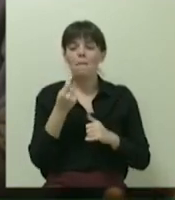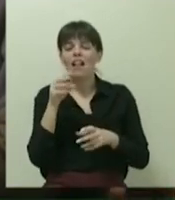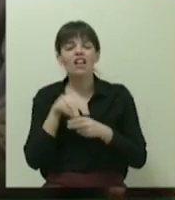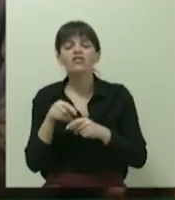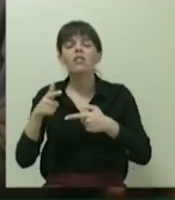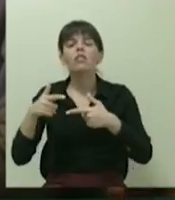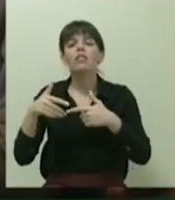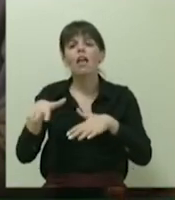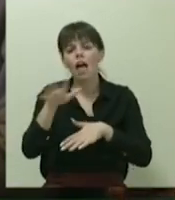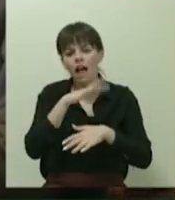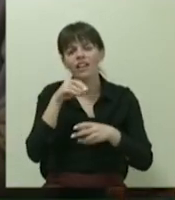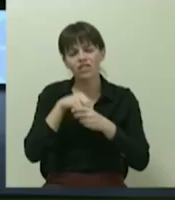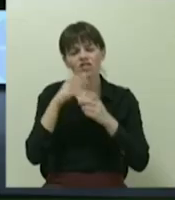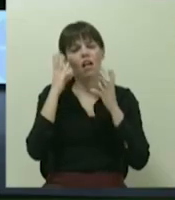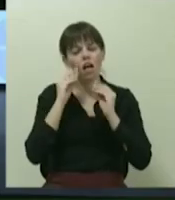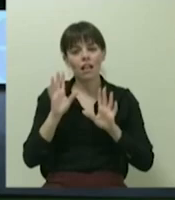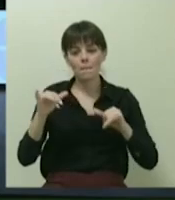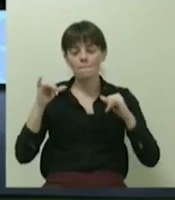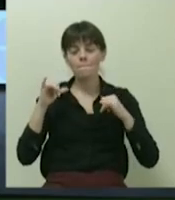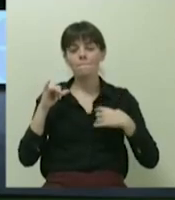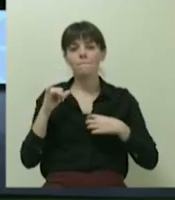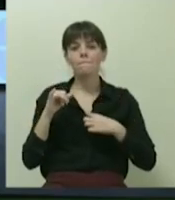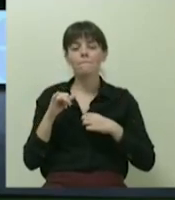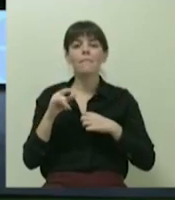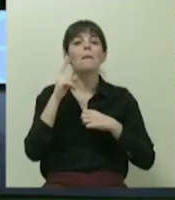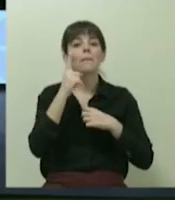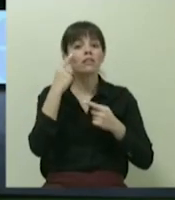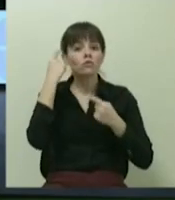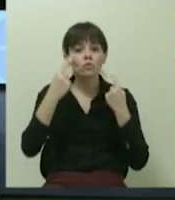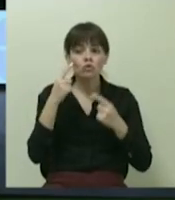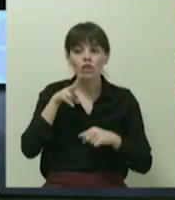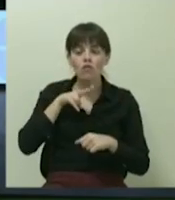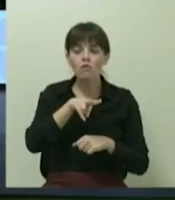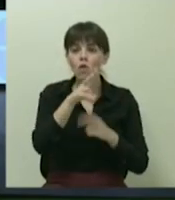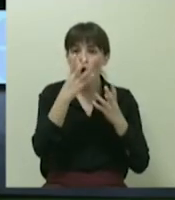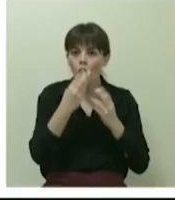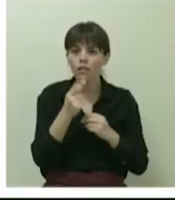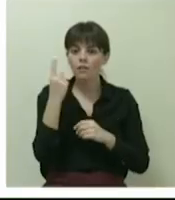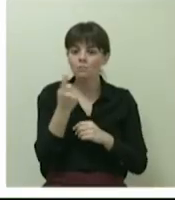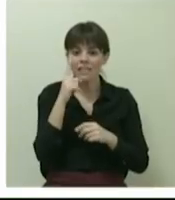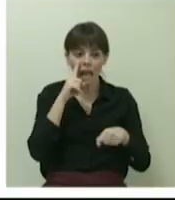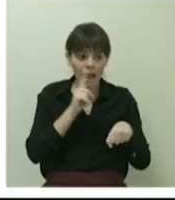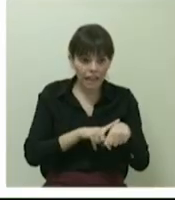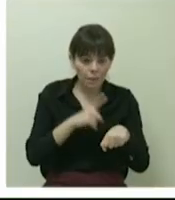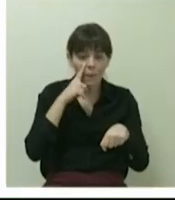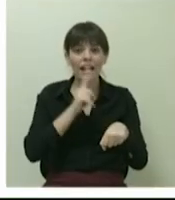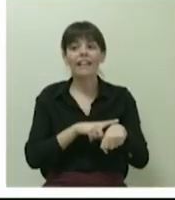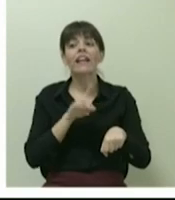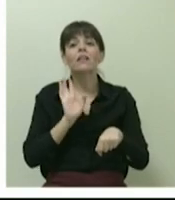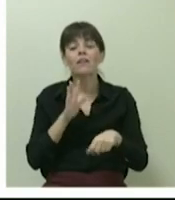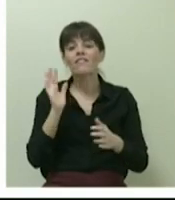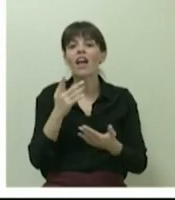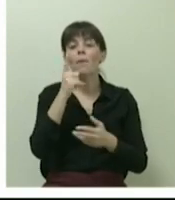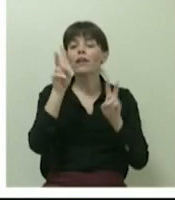falan olduğunu herhalde herkes anladı da. Maneviyat yani bir düşünce yöntemi olarak bir şeye inanayım mı inanmayayım mı ya da bir